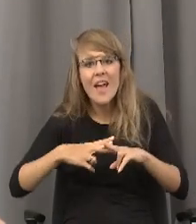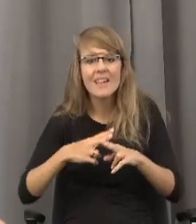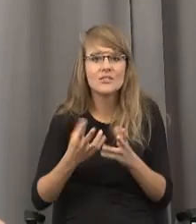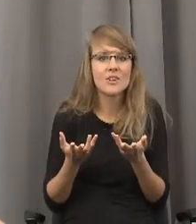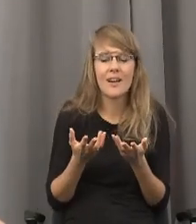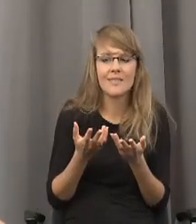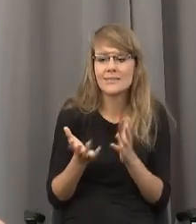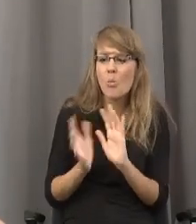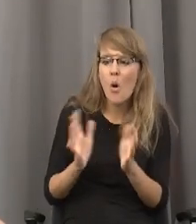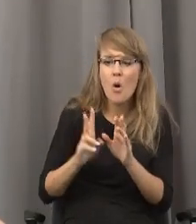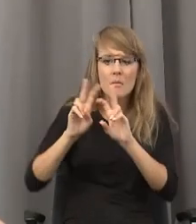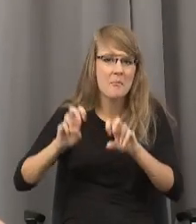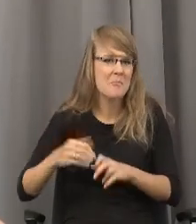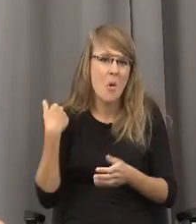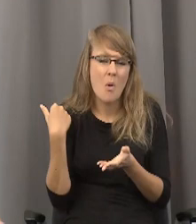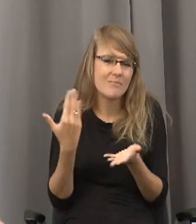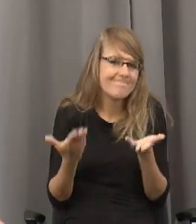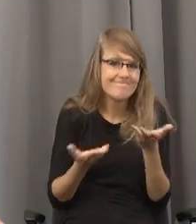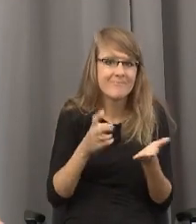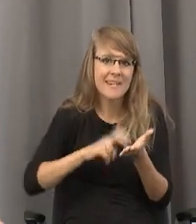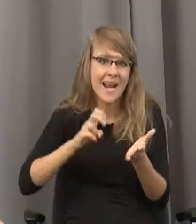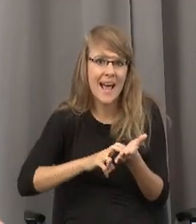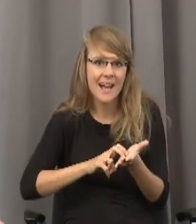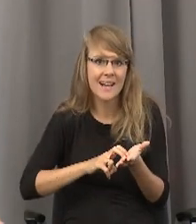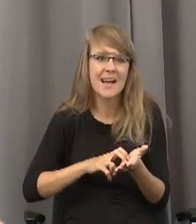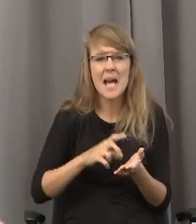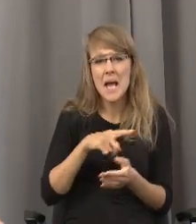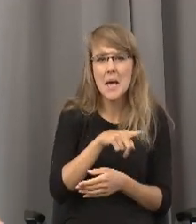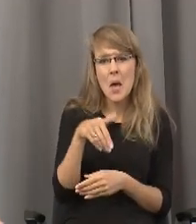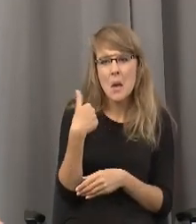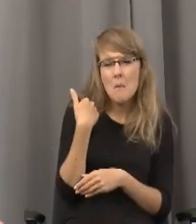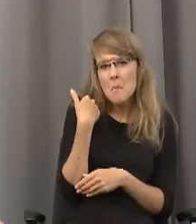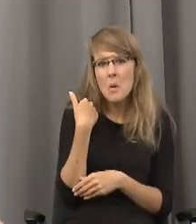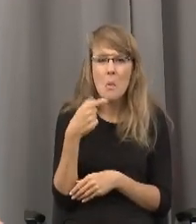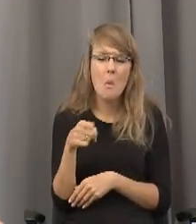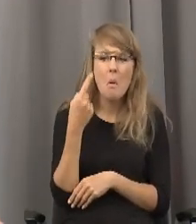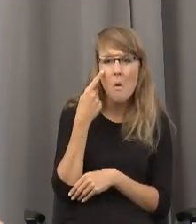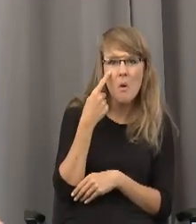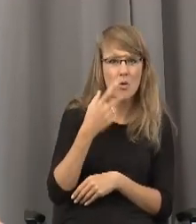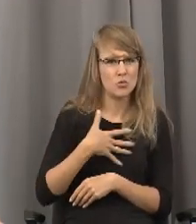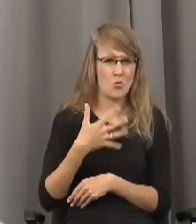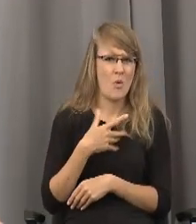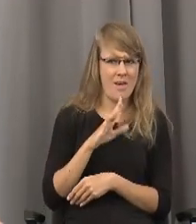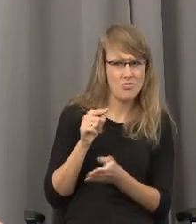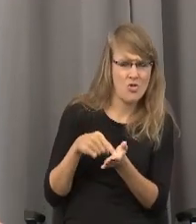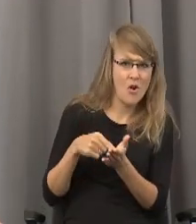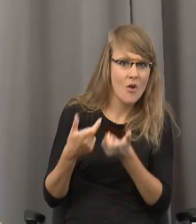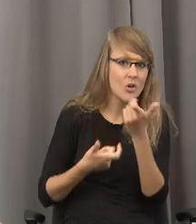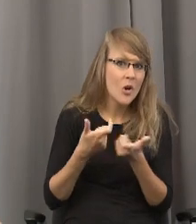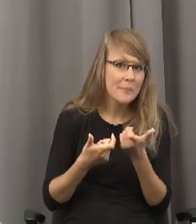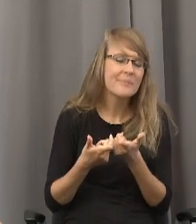odpowiednich, robiąc to tak, jak organizacjom wydawałoby się, że powinno być zrobione, pewno jest to